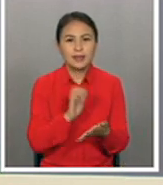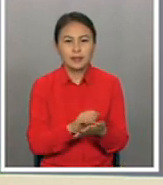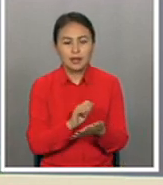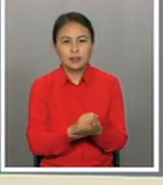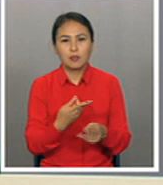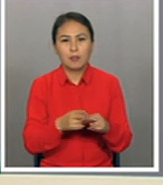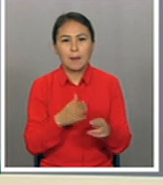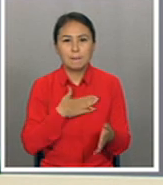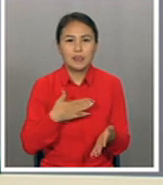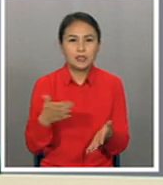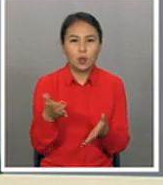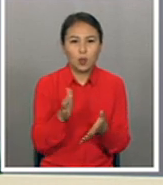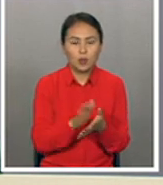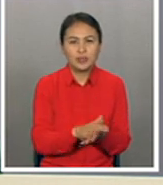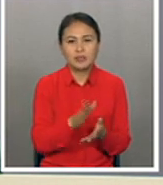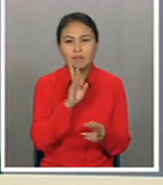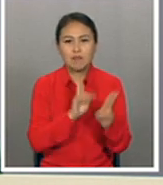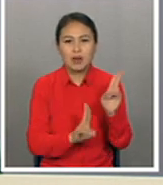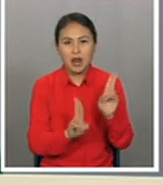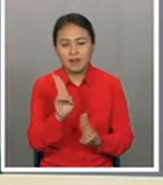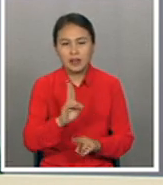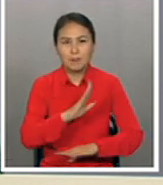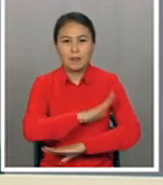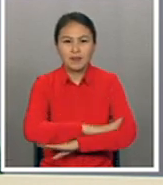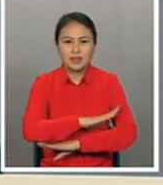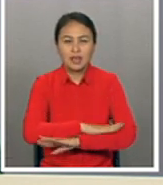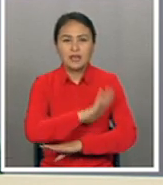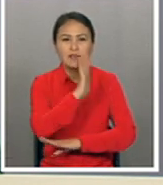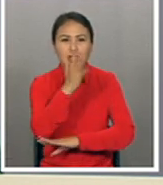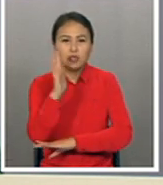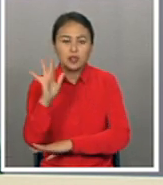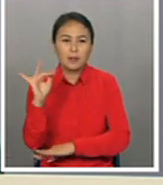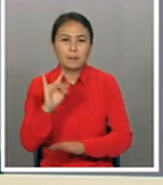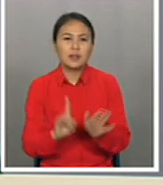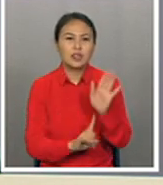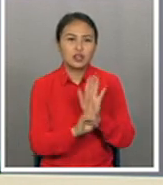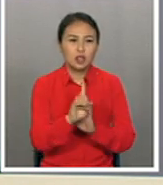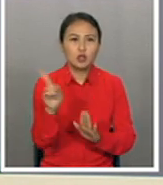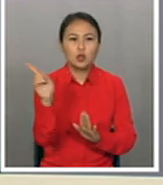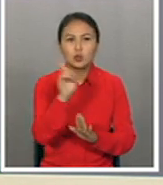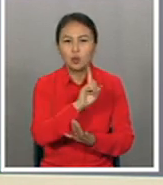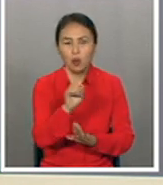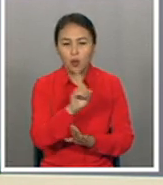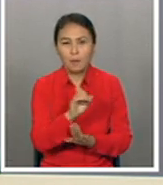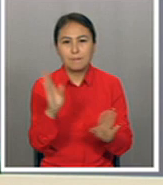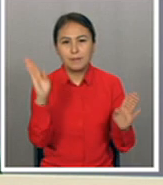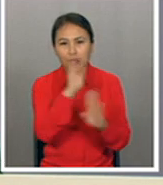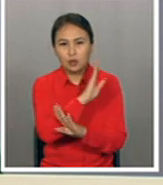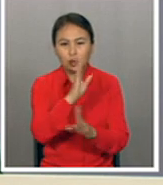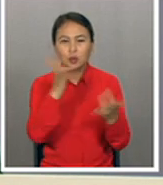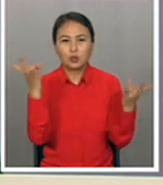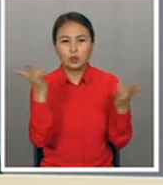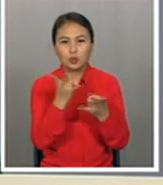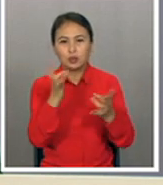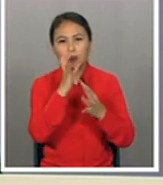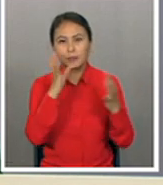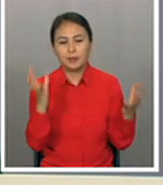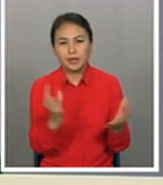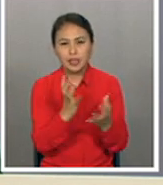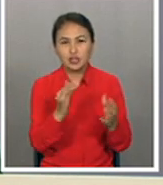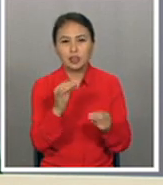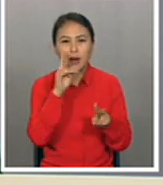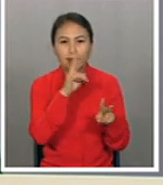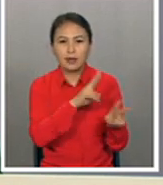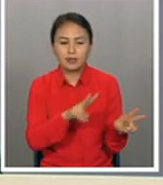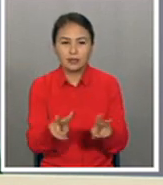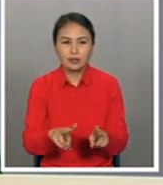познакомились с правилами поведения в лесу и пришли к выводу, что природу нужно беречь и